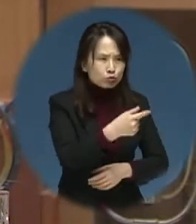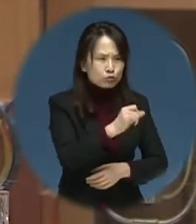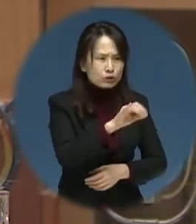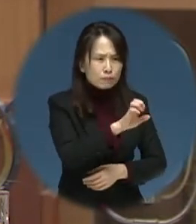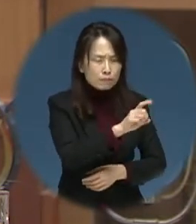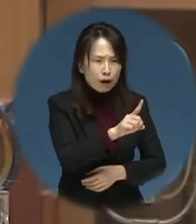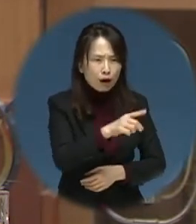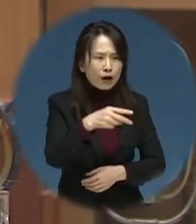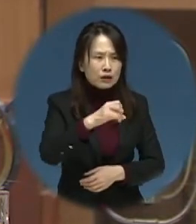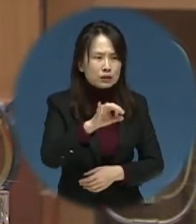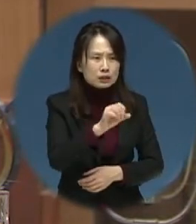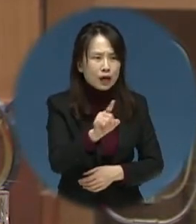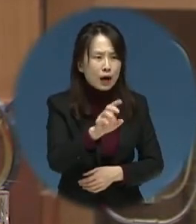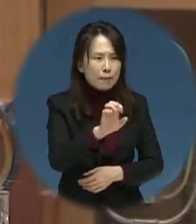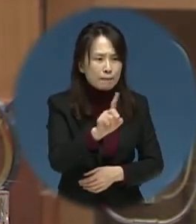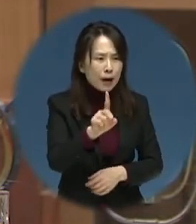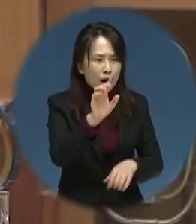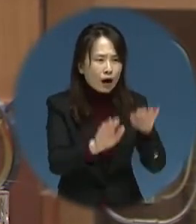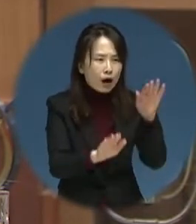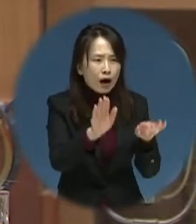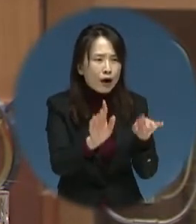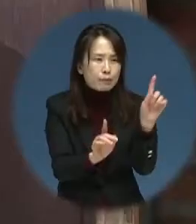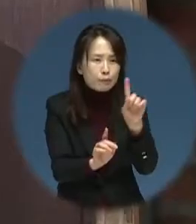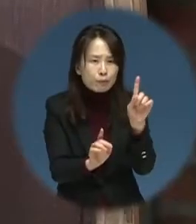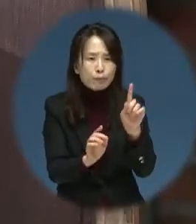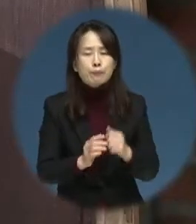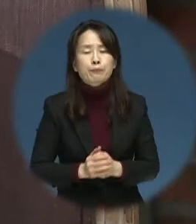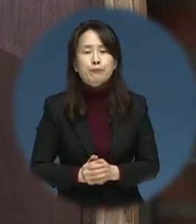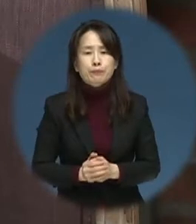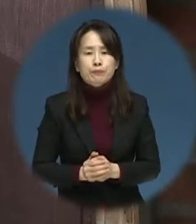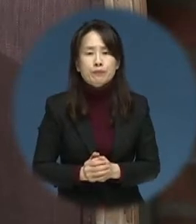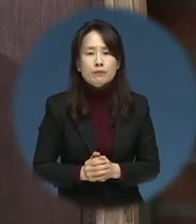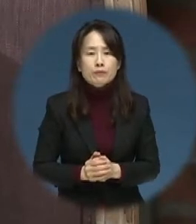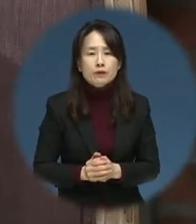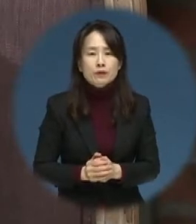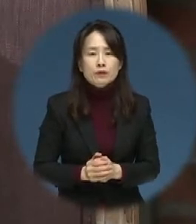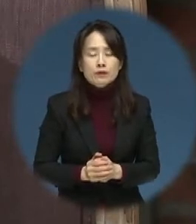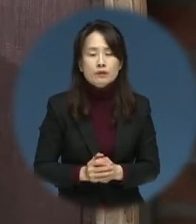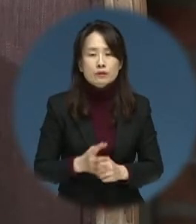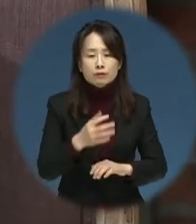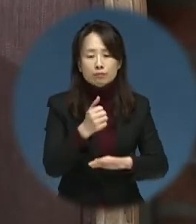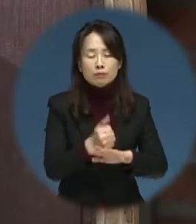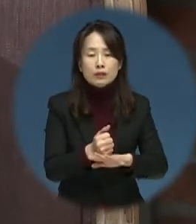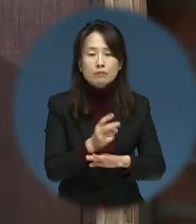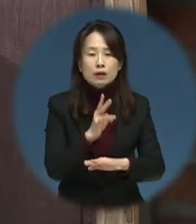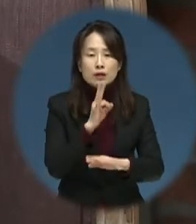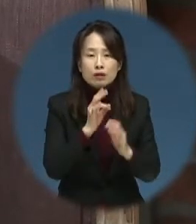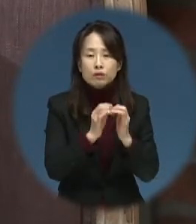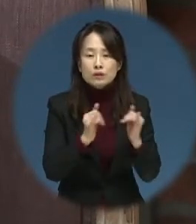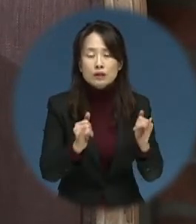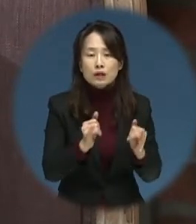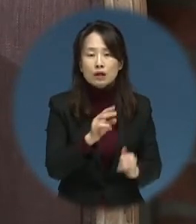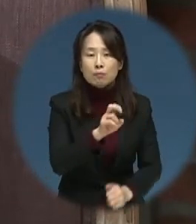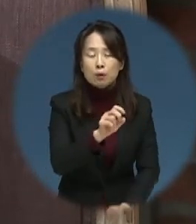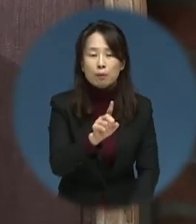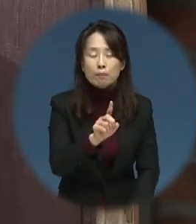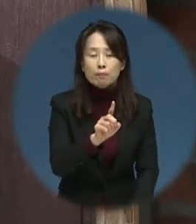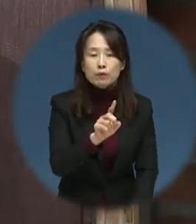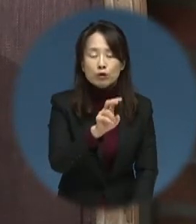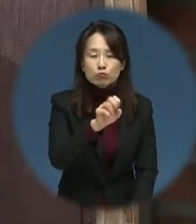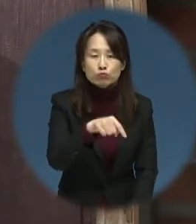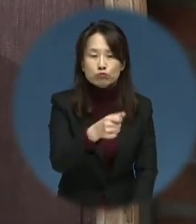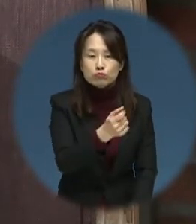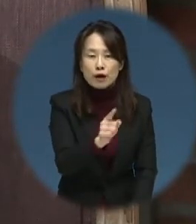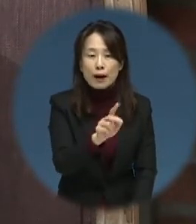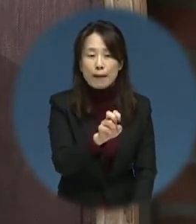아닙니까? 그건 네. 또 어떤 차이가 있는 겁니까? 이제 마지막 예언자 창시자가 무하마드이지 않습니까? 무하마드가